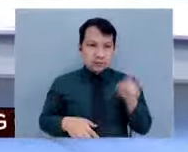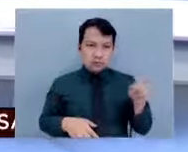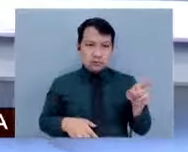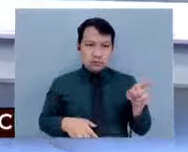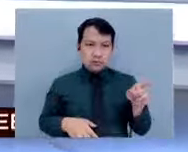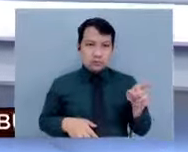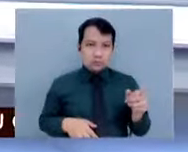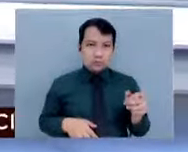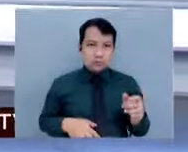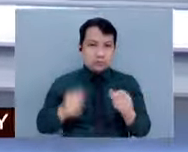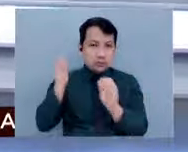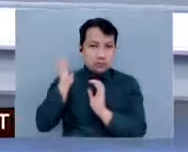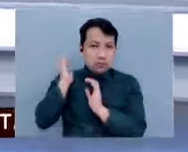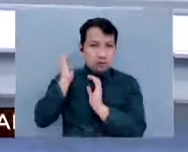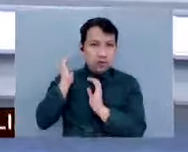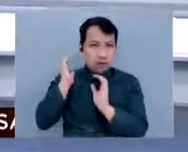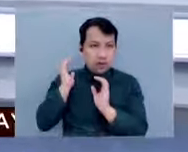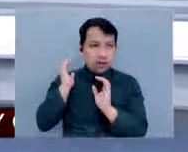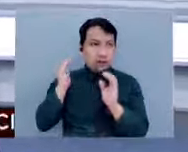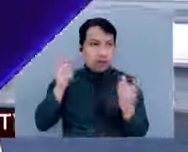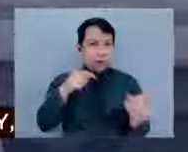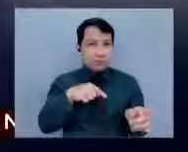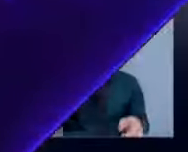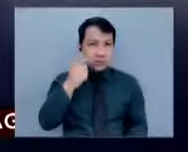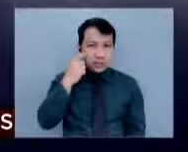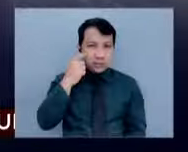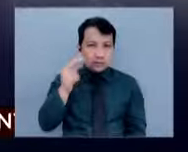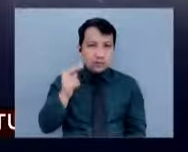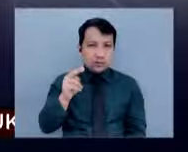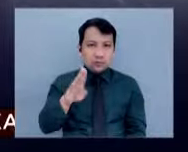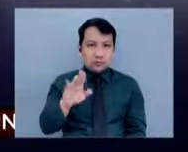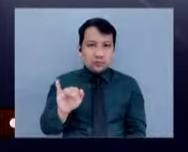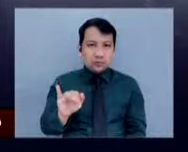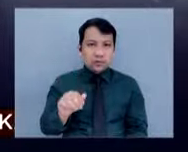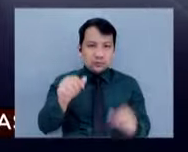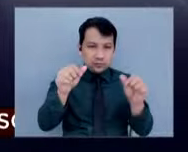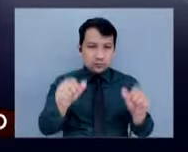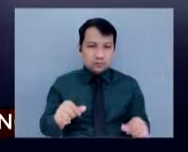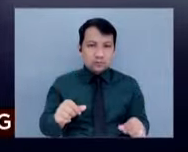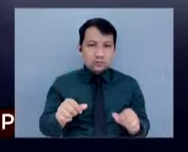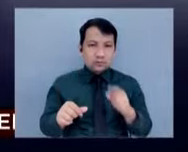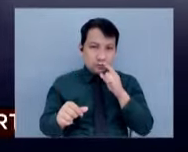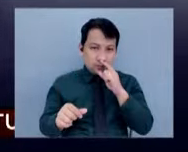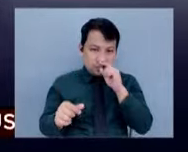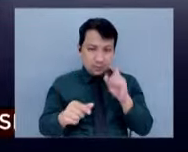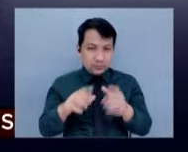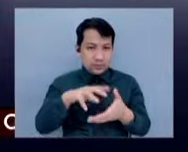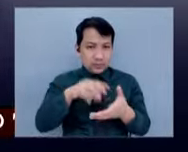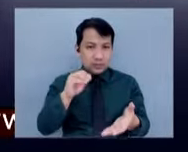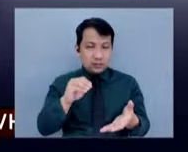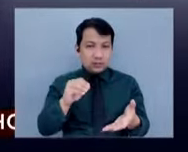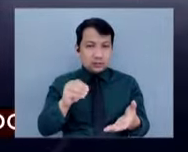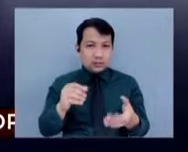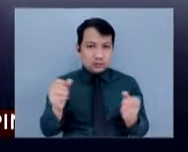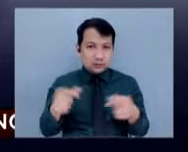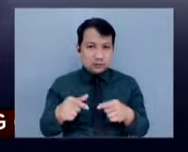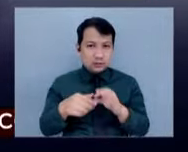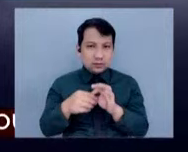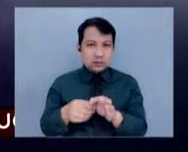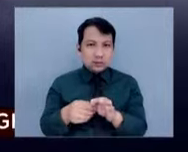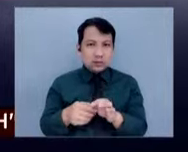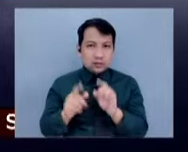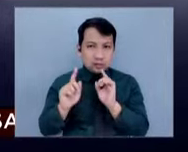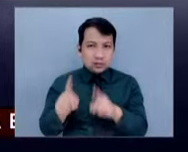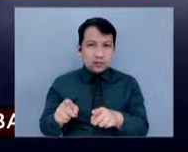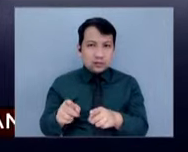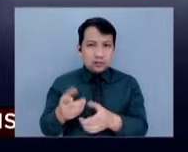ang boyfriend niyang si Gerald Napoles. Pinost na mismo online ni Kim ang screenshot ng comment, reply ng aktres.